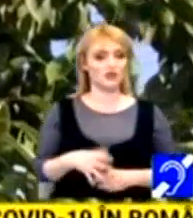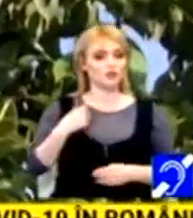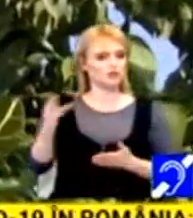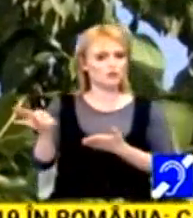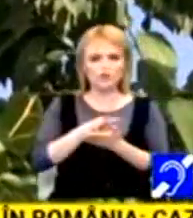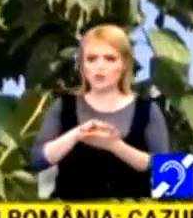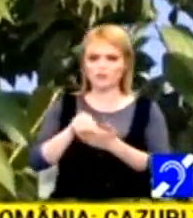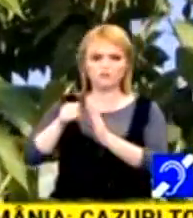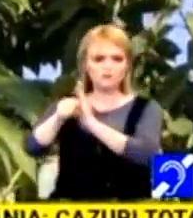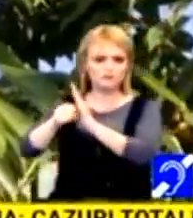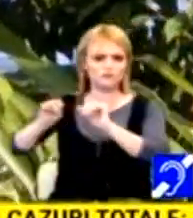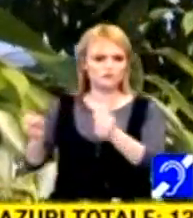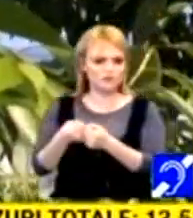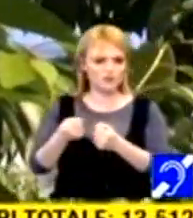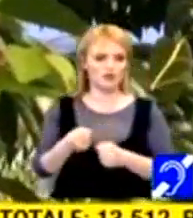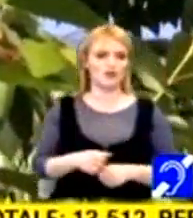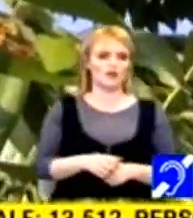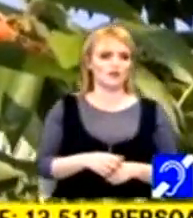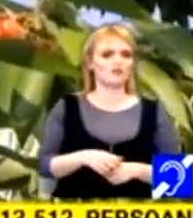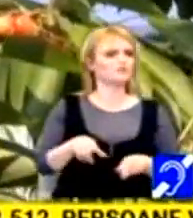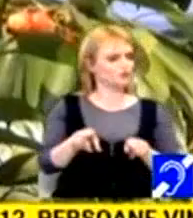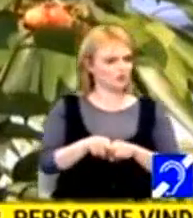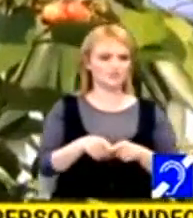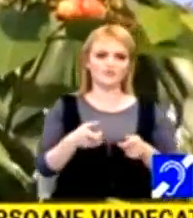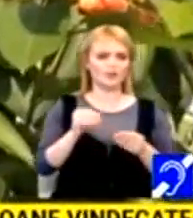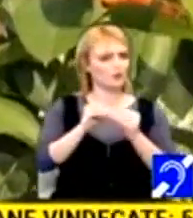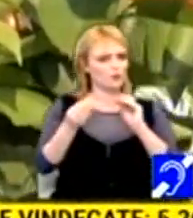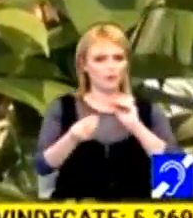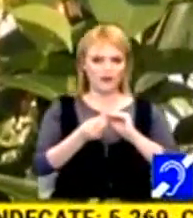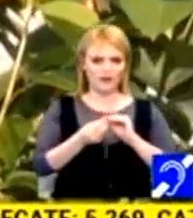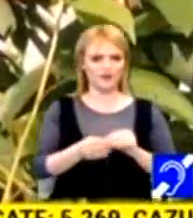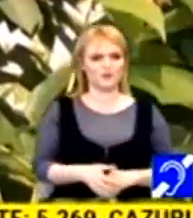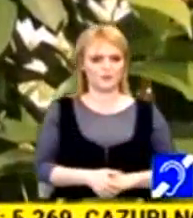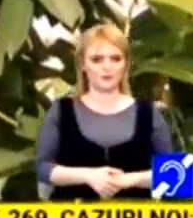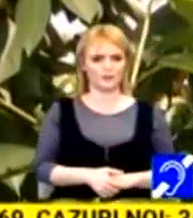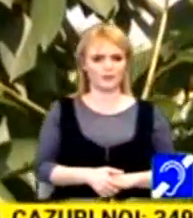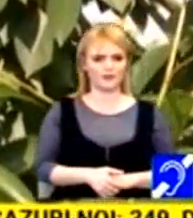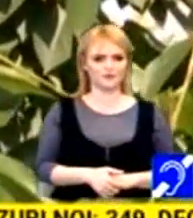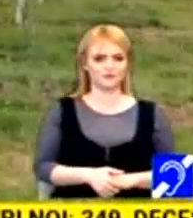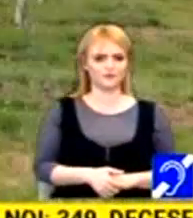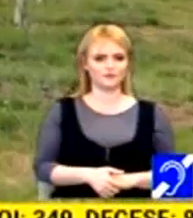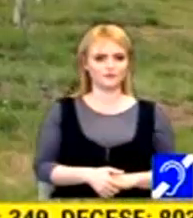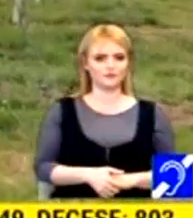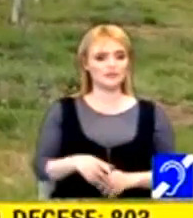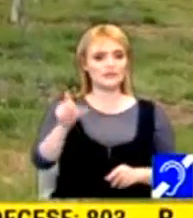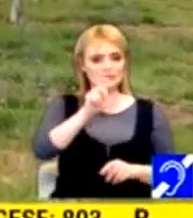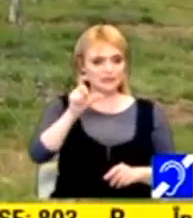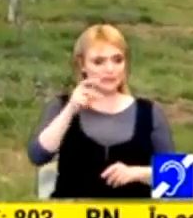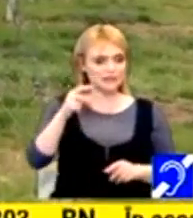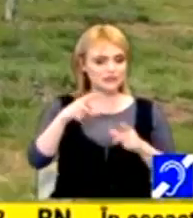frigider, fiindcă stă în căldură toată ziua și are nevoie de rășit. Pruna la